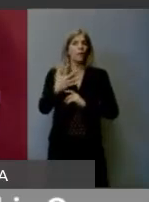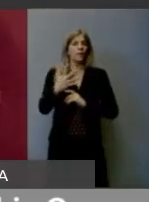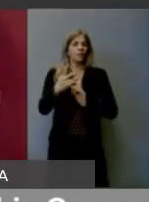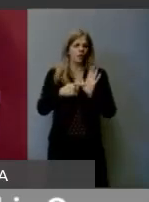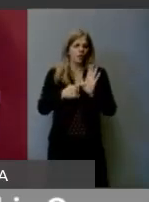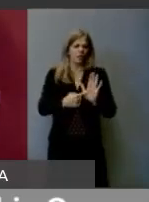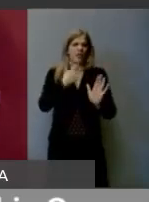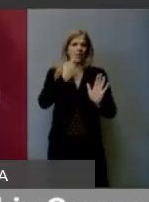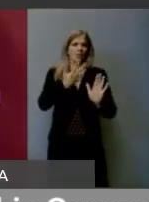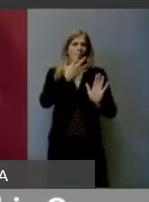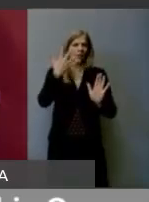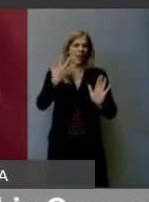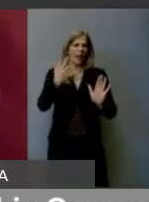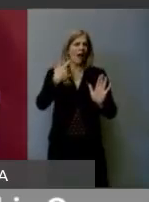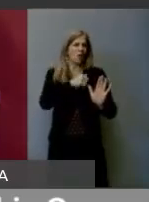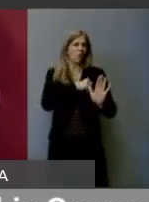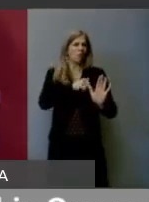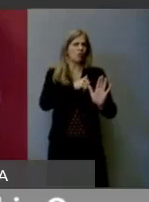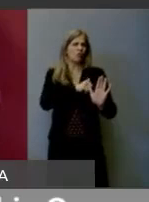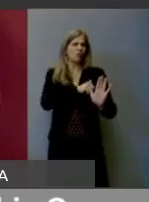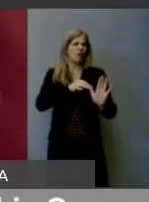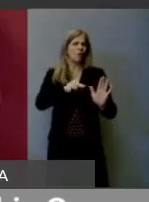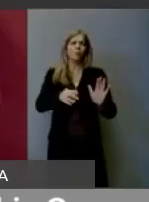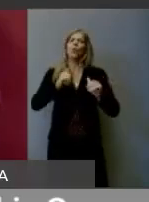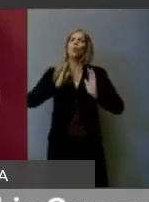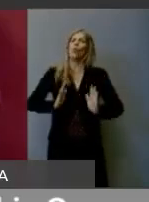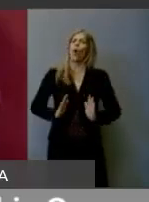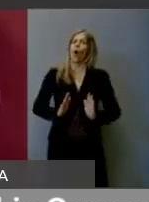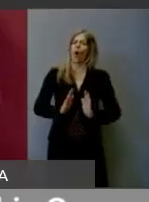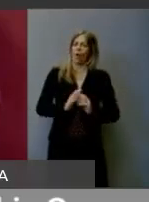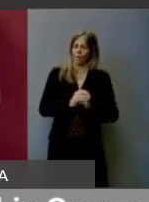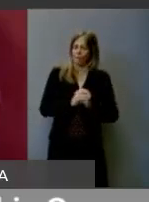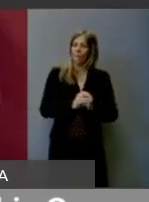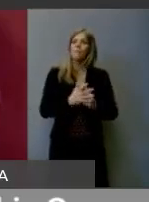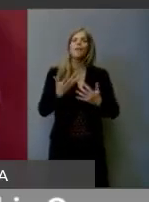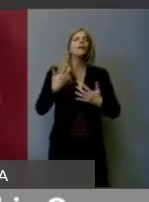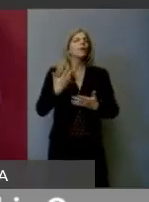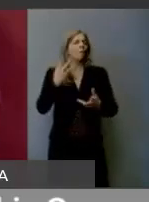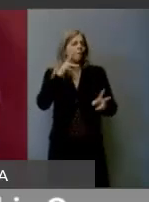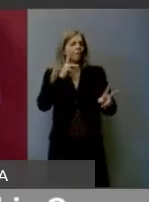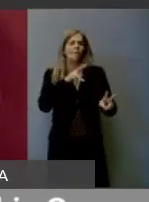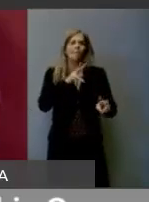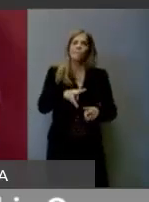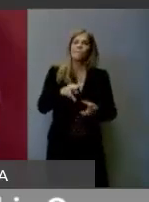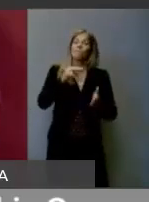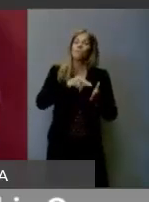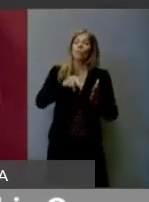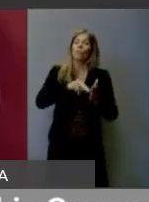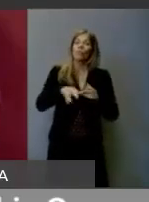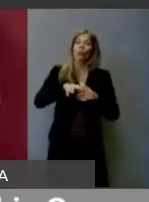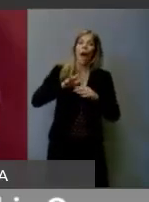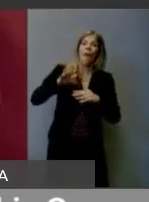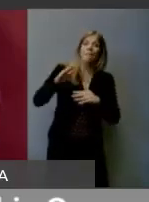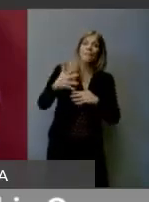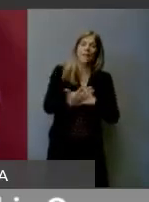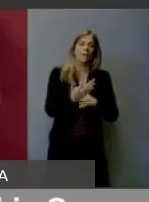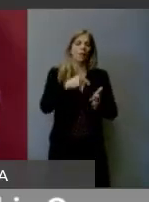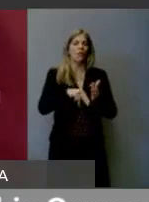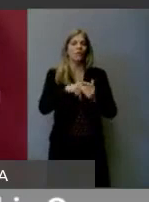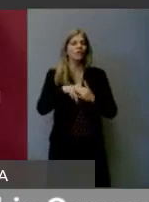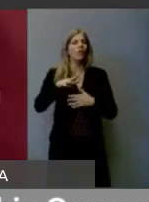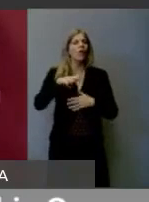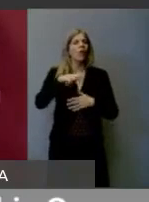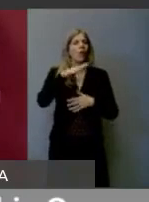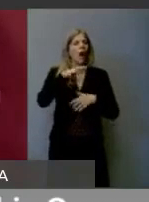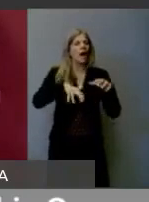del 2015. Io ho fatto una verifica per quanto riguarda la direzione ambiente e l'ufficio animali, e ho verificato che noi, nel momento in cui ci è stato chiesto